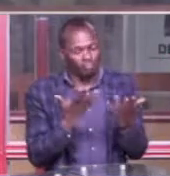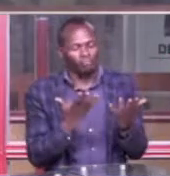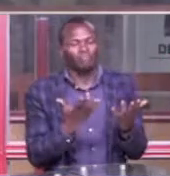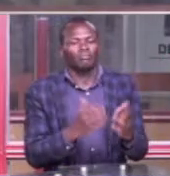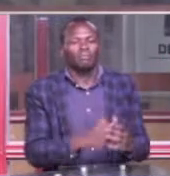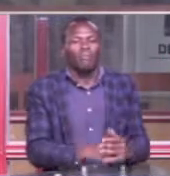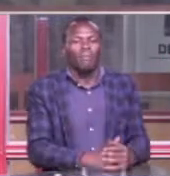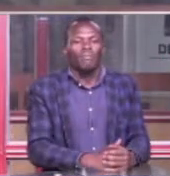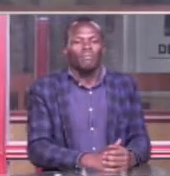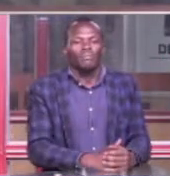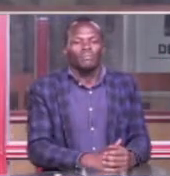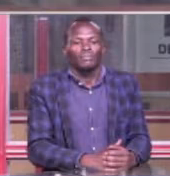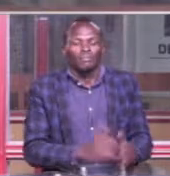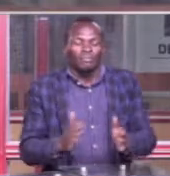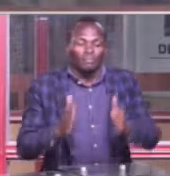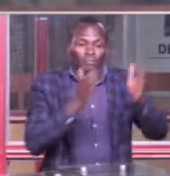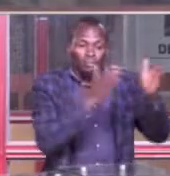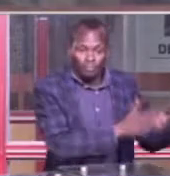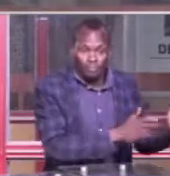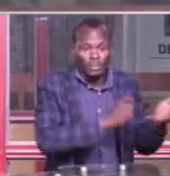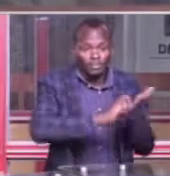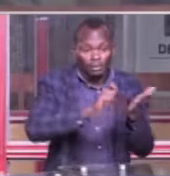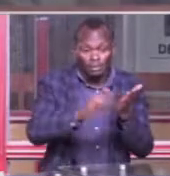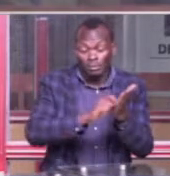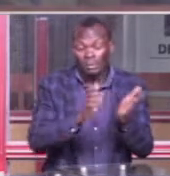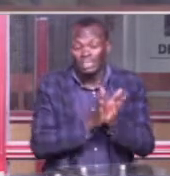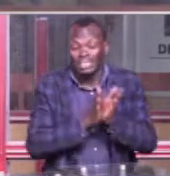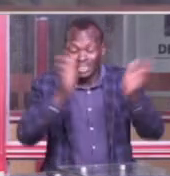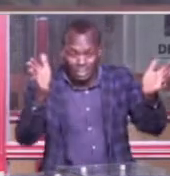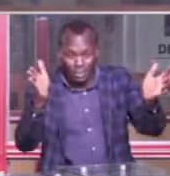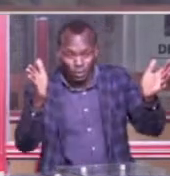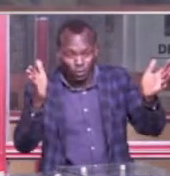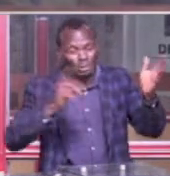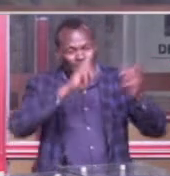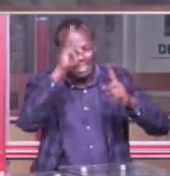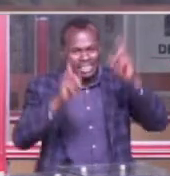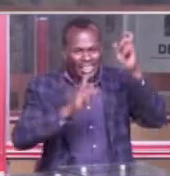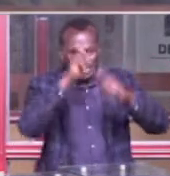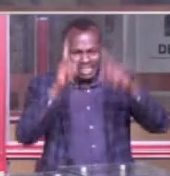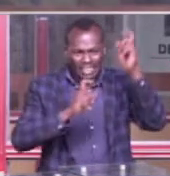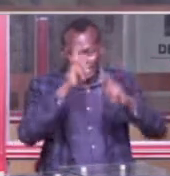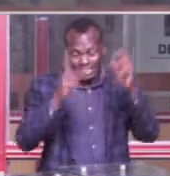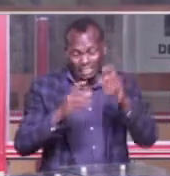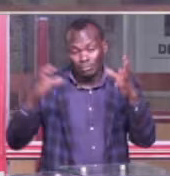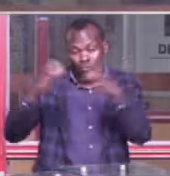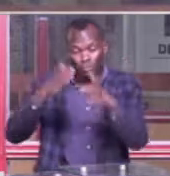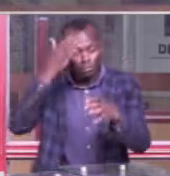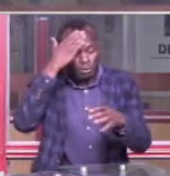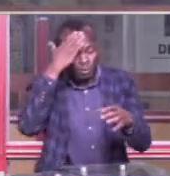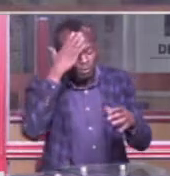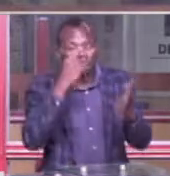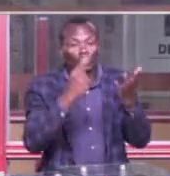Batufa ke ya tesaba wandisi wechibine chebigeze bie din ya Islam, echa Uganda Quran Schools